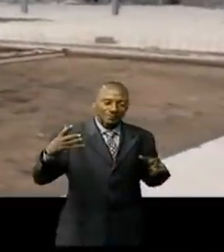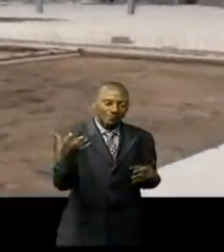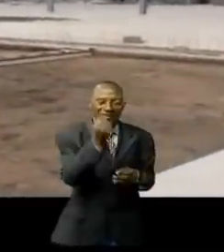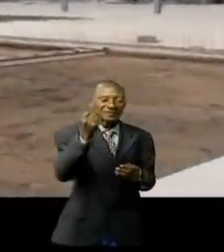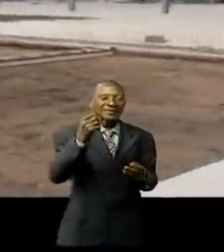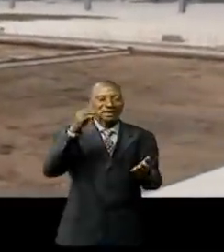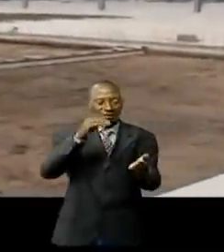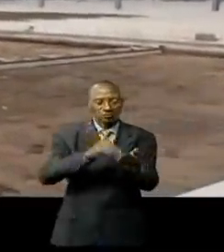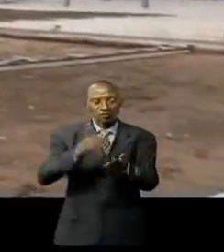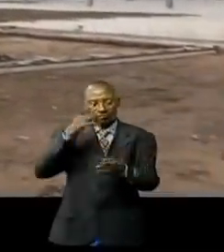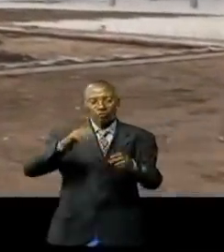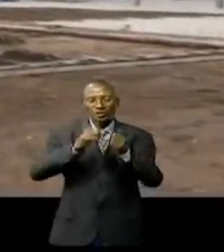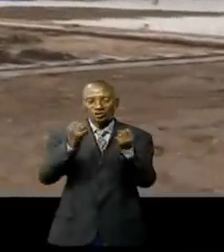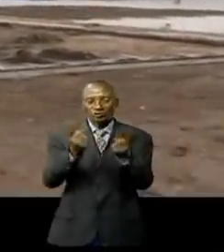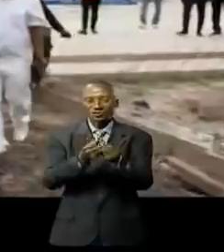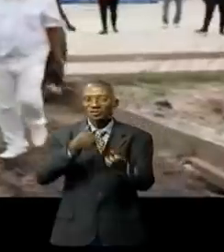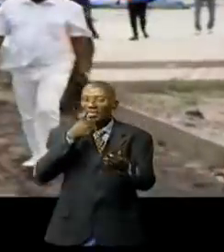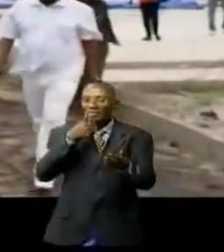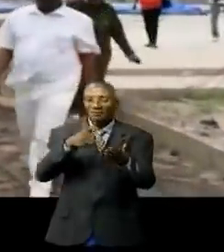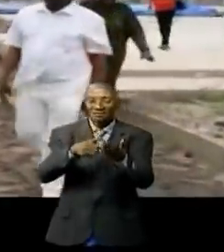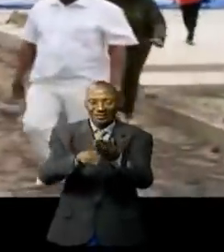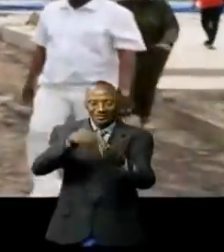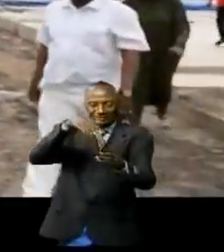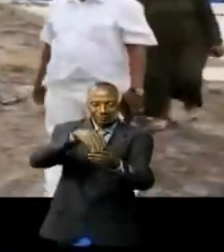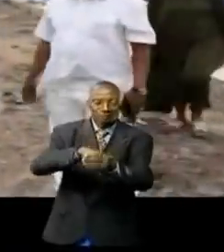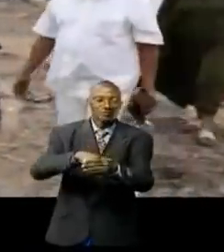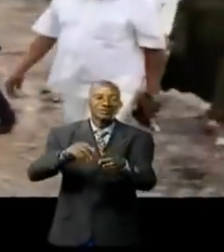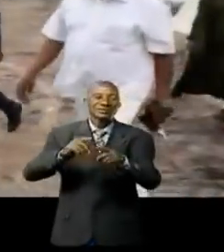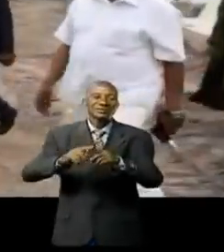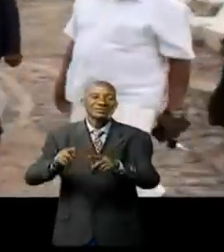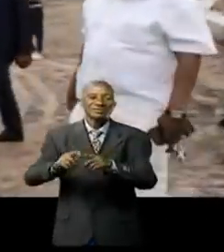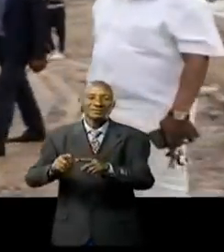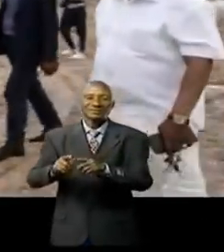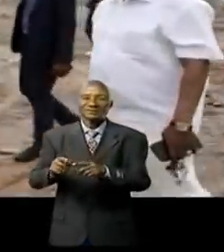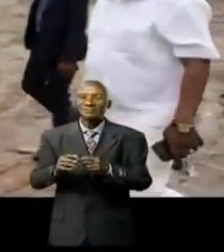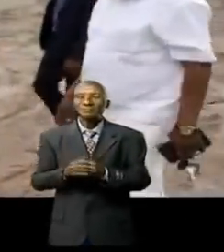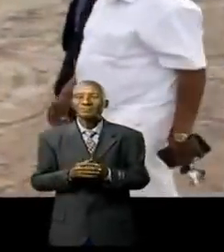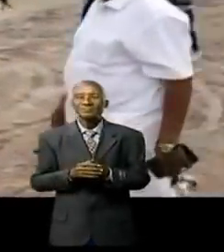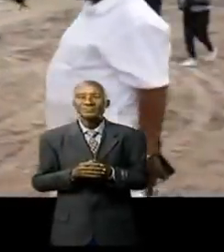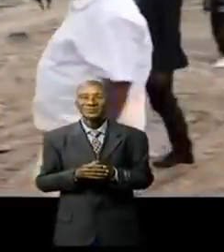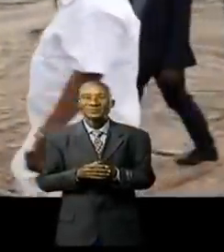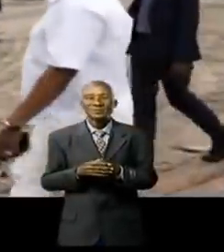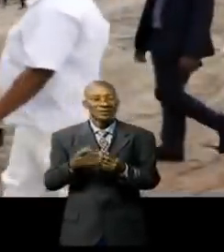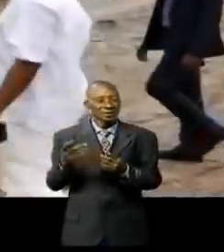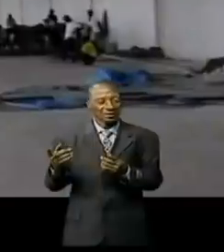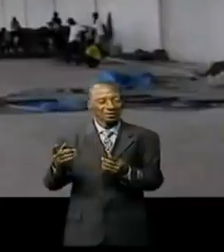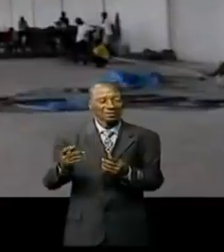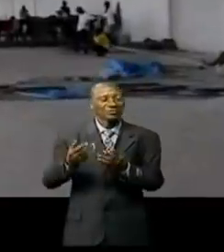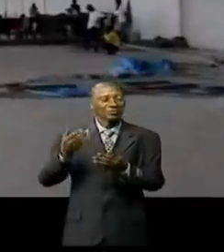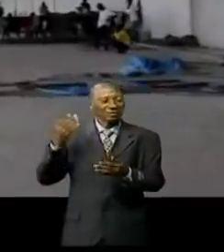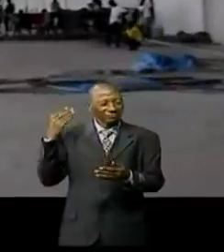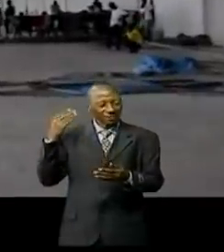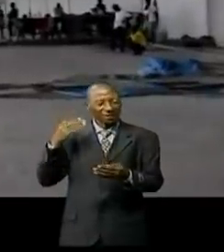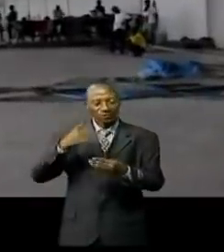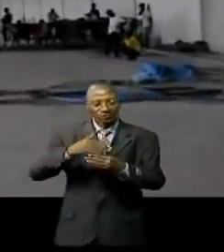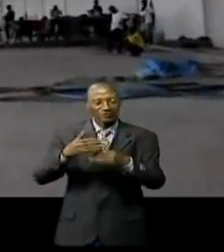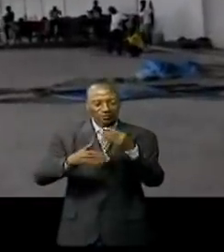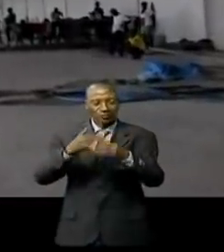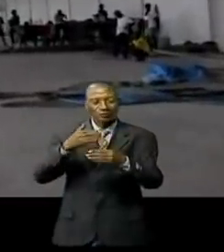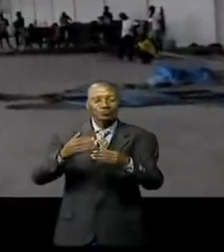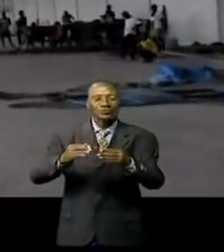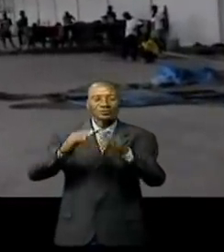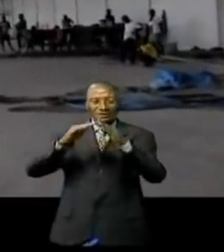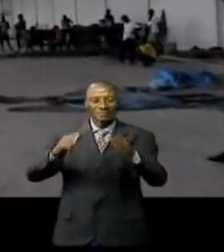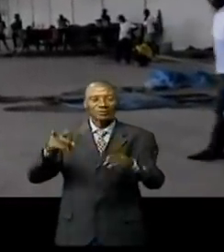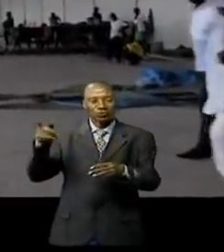et récupérés par la SCPT. 27 parcelles ont été construites sur ces sites, qui lui aussi a été récupéré et mis